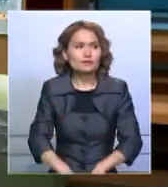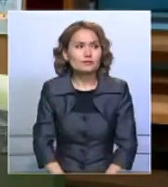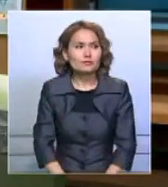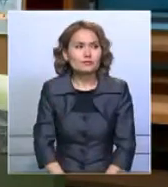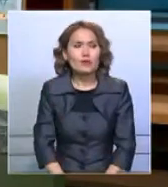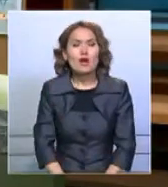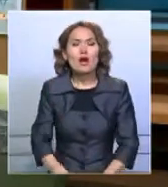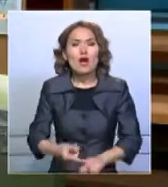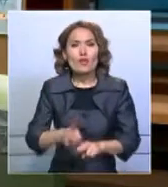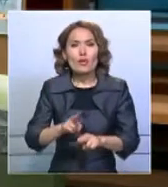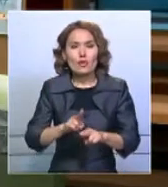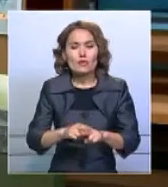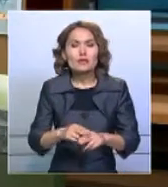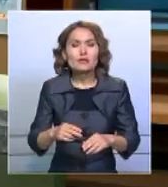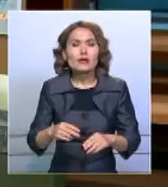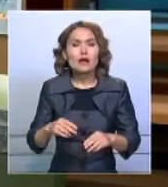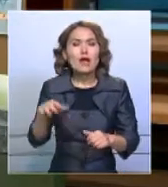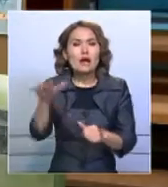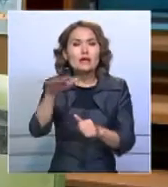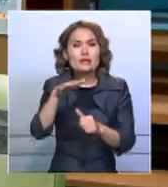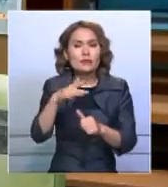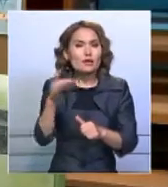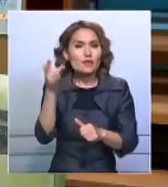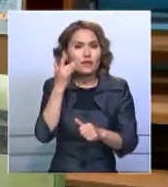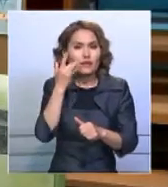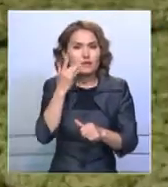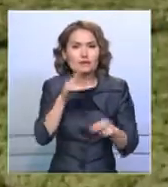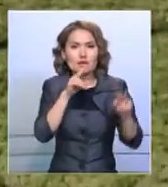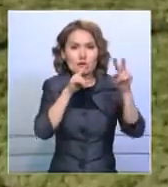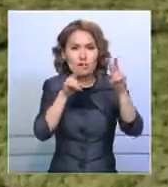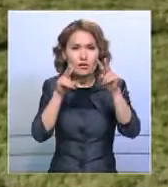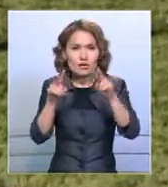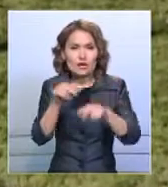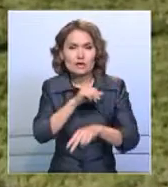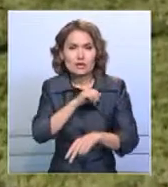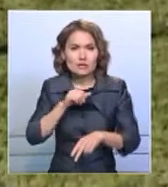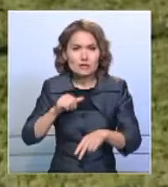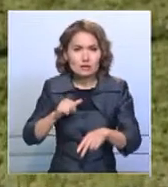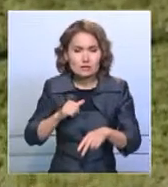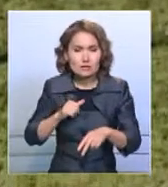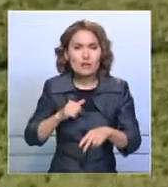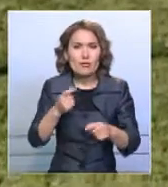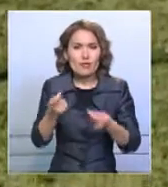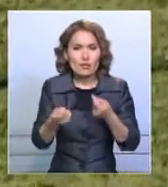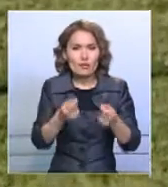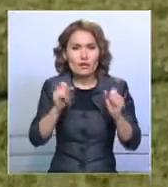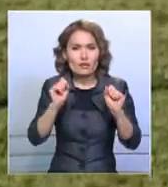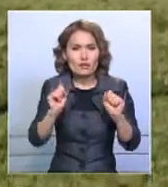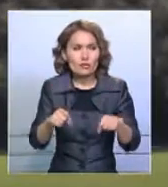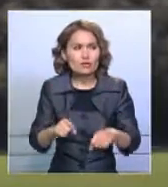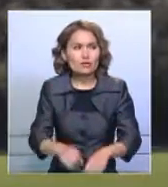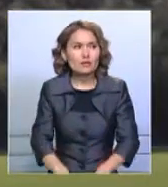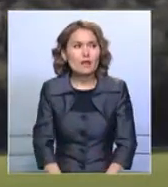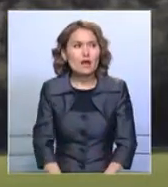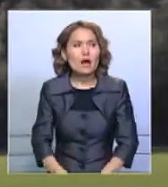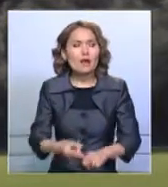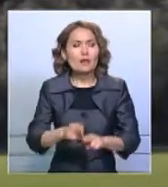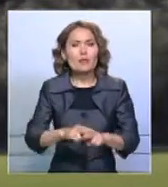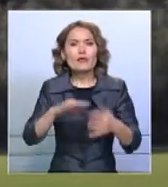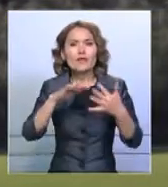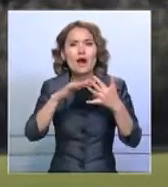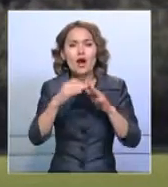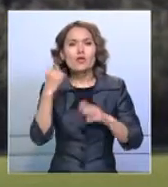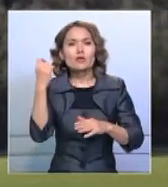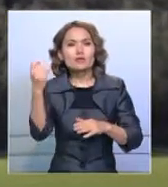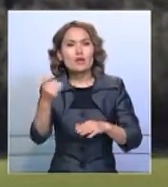емес. Ең бастысы картада қажетті орындарды белгілесеңіз болғаны. Өнертапқыштардың айтуынша, ұшқышсыз басқарылатын аппарат ауыл шаруашылық